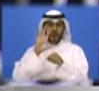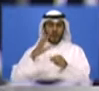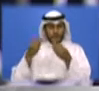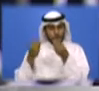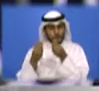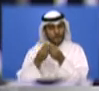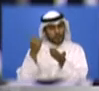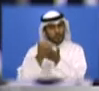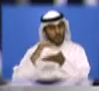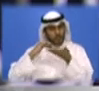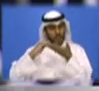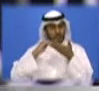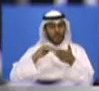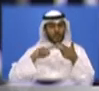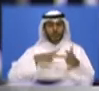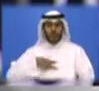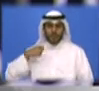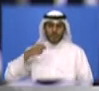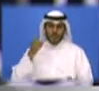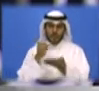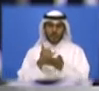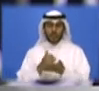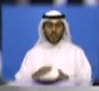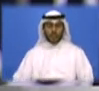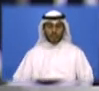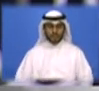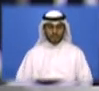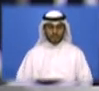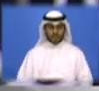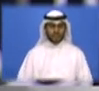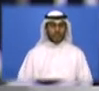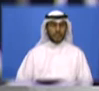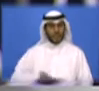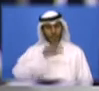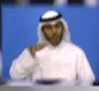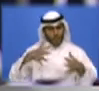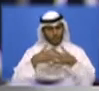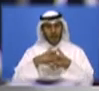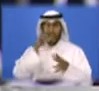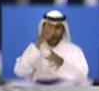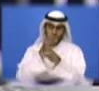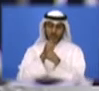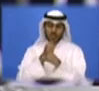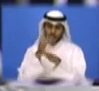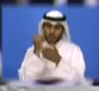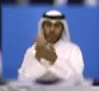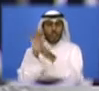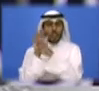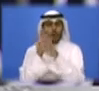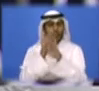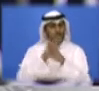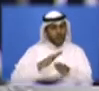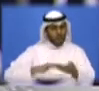الصباح وسمو رئيس مجلس الوزراء الشيخ جابر مبارك الحمد الصباح حفظهم الله ورعاهم.